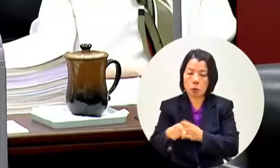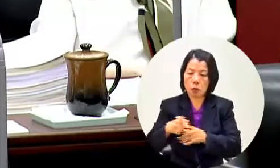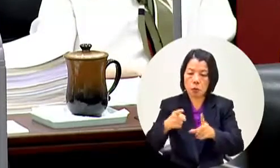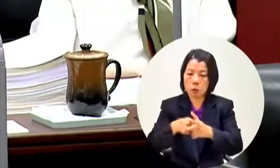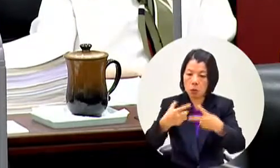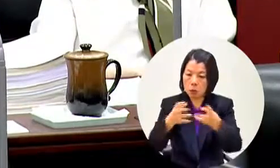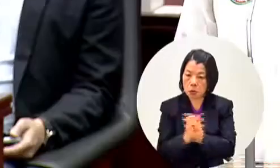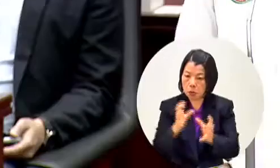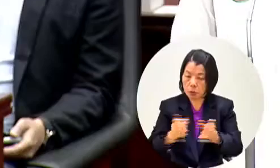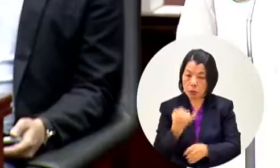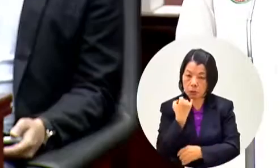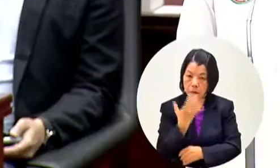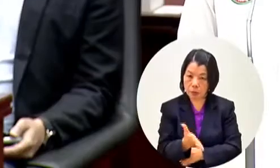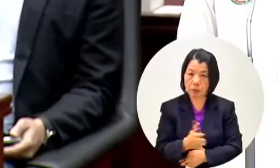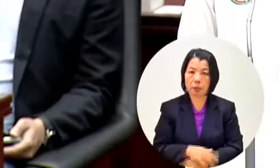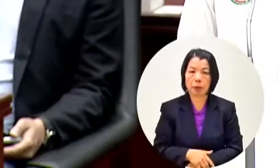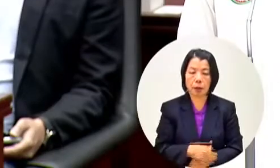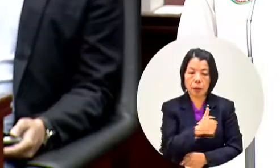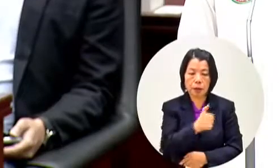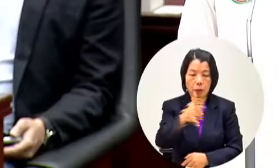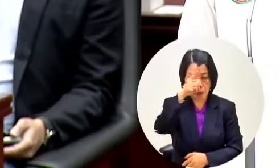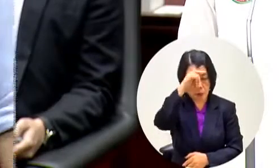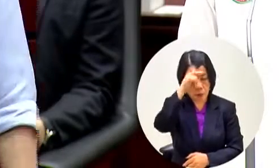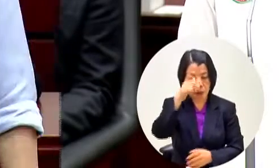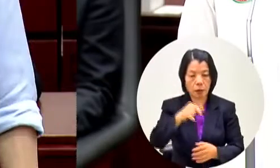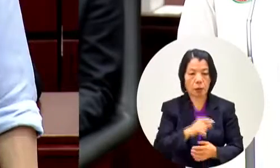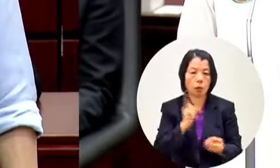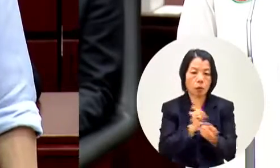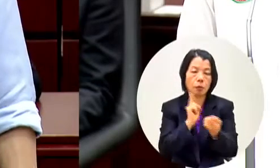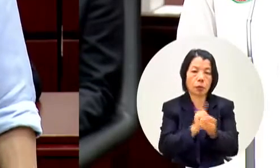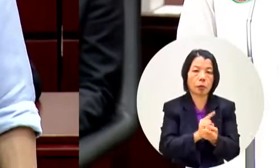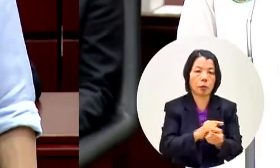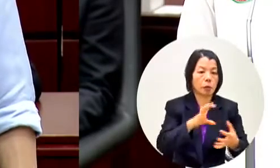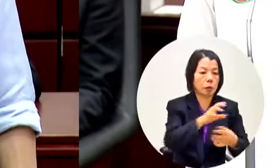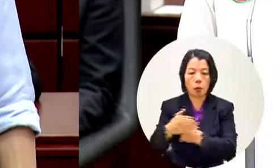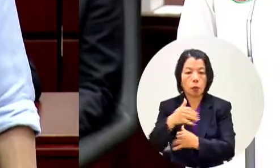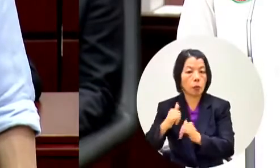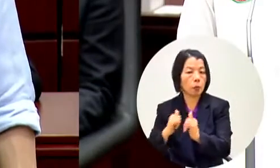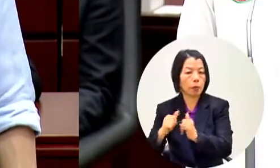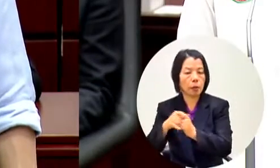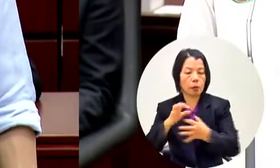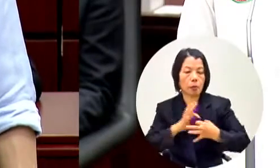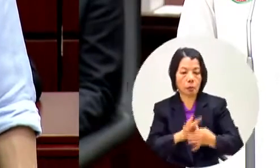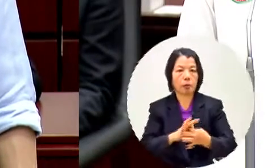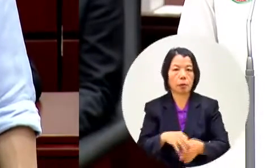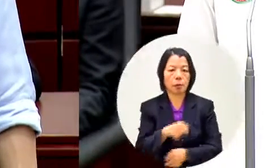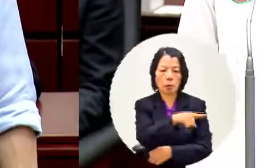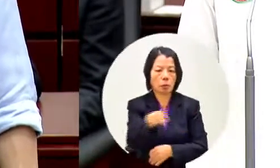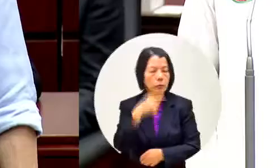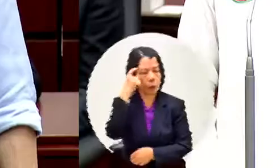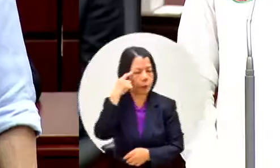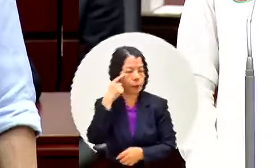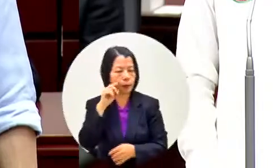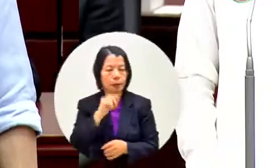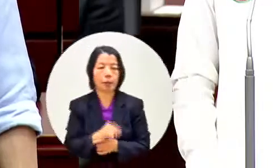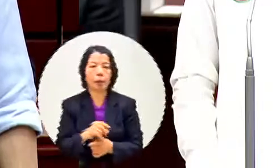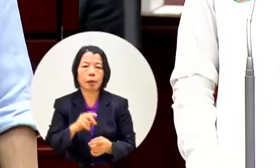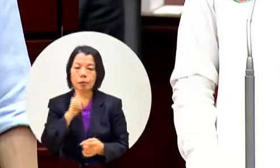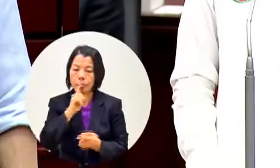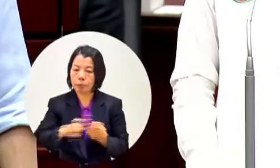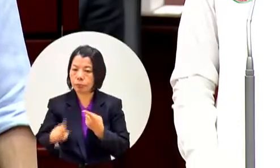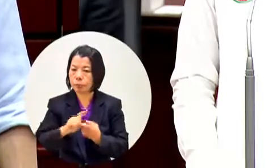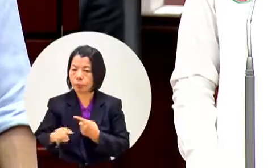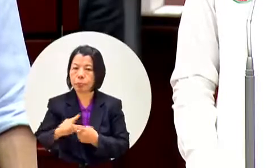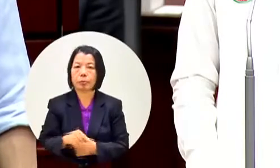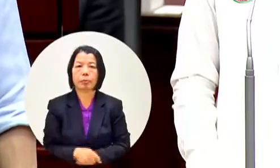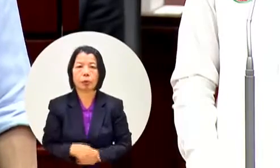后盾，是不是成立一个好在我们的体制内成立一个农渔专业小组来预防产销失衡的这个问题？ 韩市长